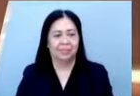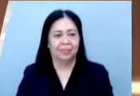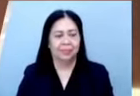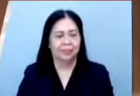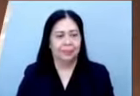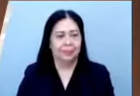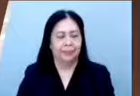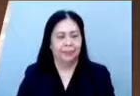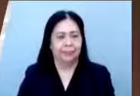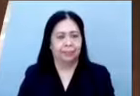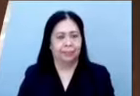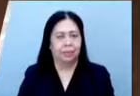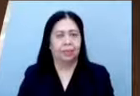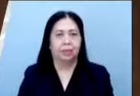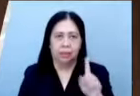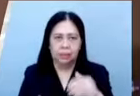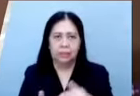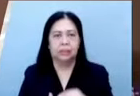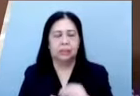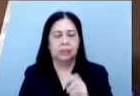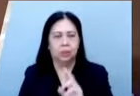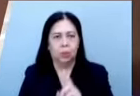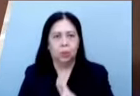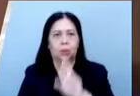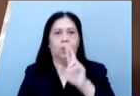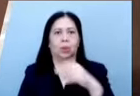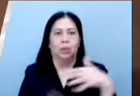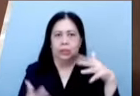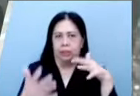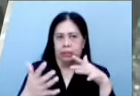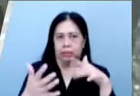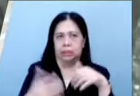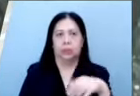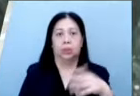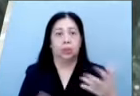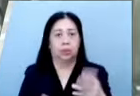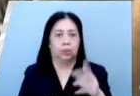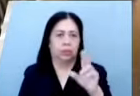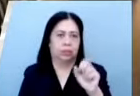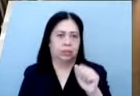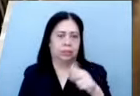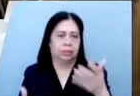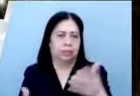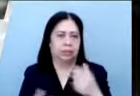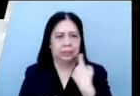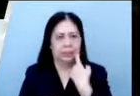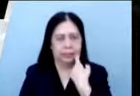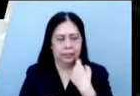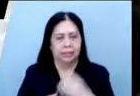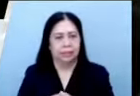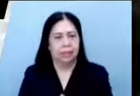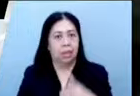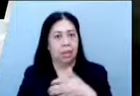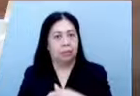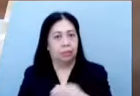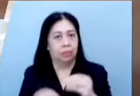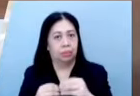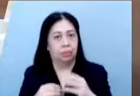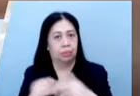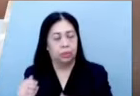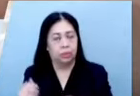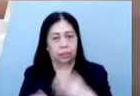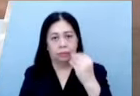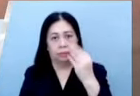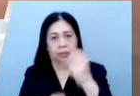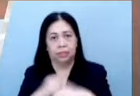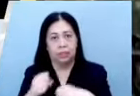Isa na namang giant leap sa pag-aaral sa buwan ang ginawa ng Estados Unidos kamakailan. Matapos kasi ang mahigit kalahating siglo, ang US